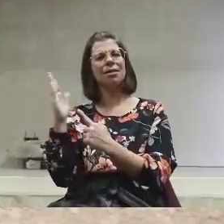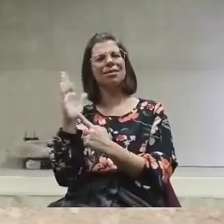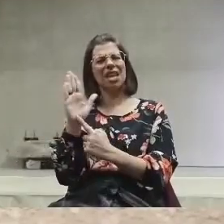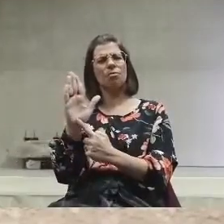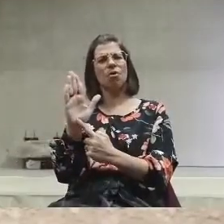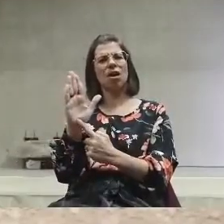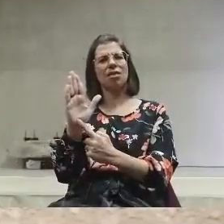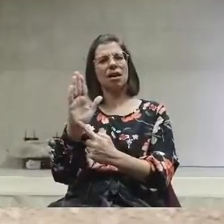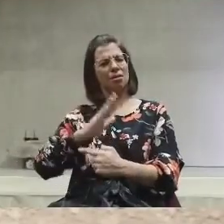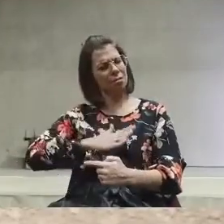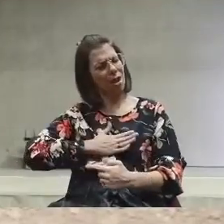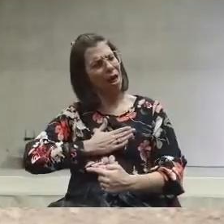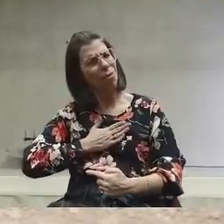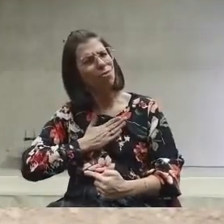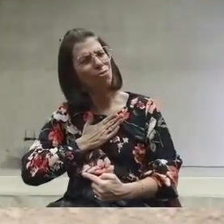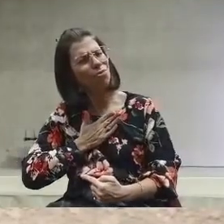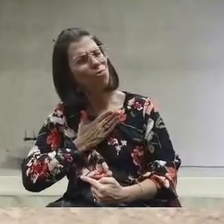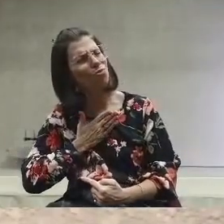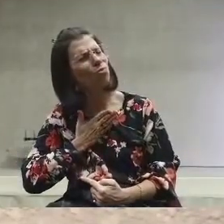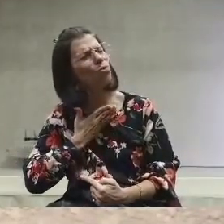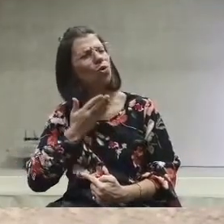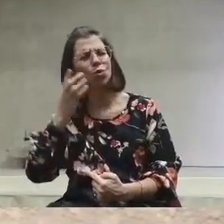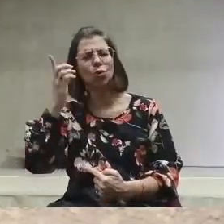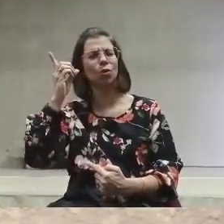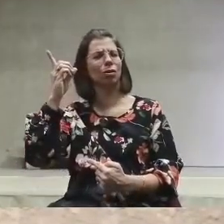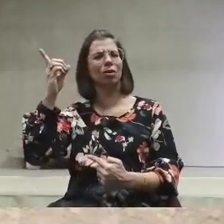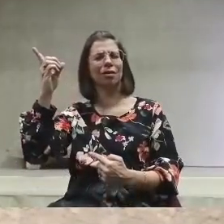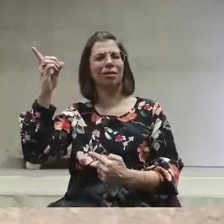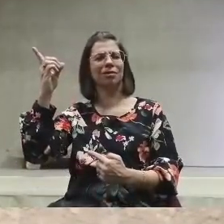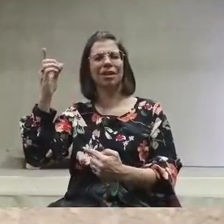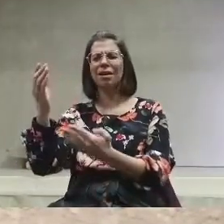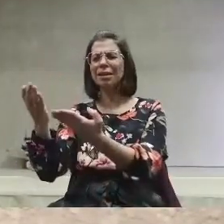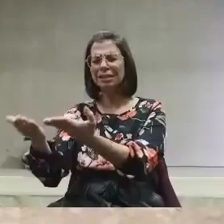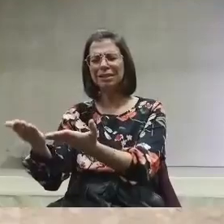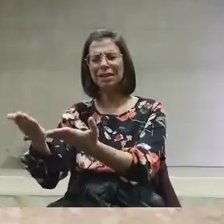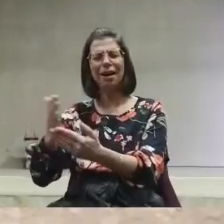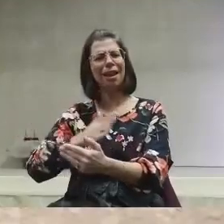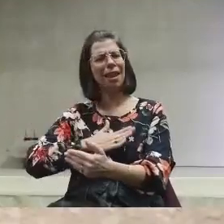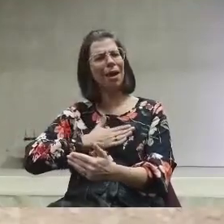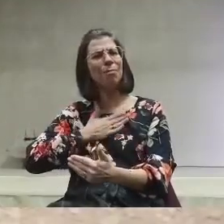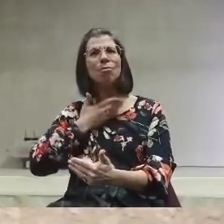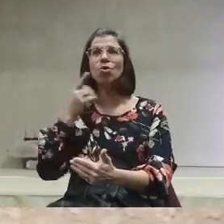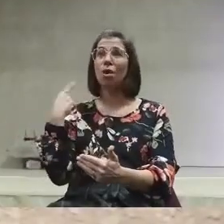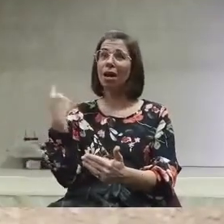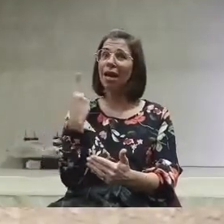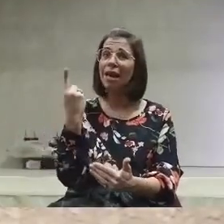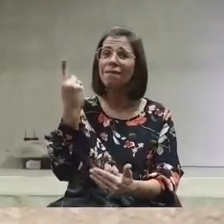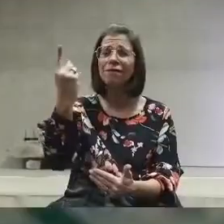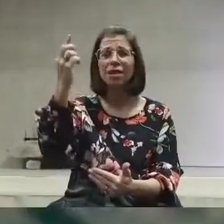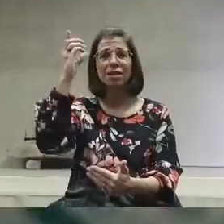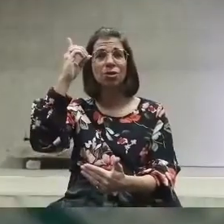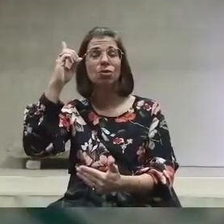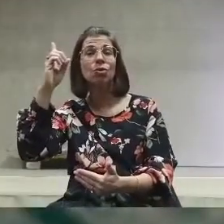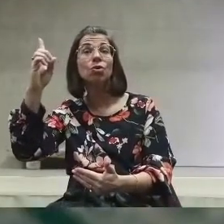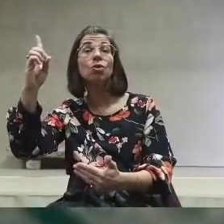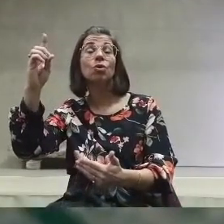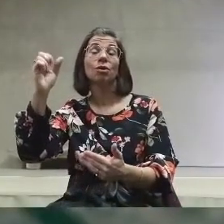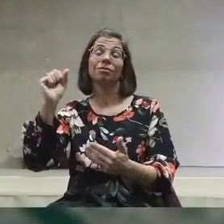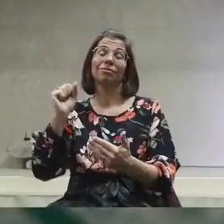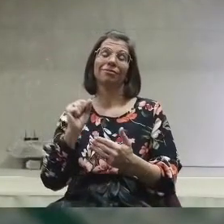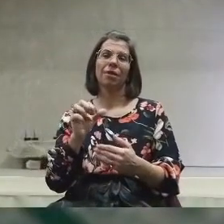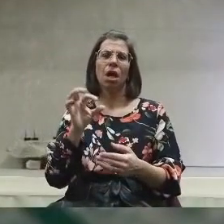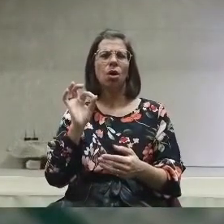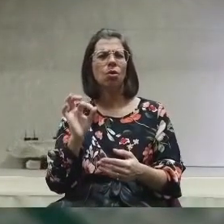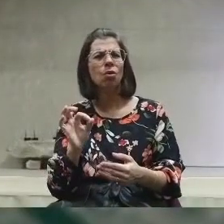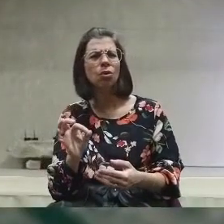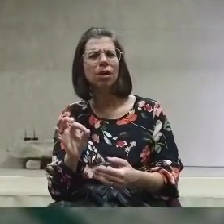la démonstration de l'amour infini de Dieu. Romains 5, 8 nous dit, Dieu prouve son amour